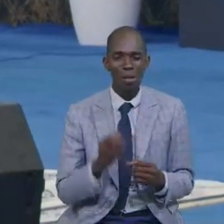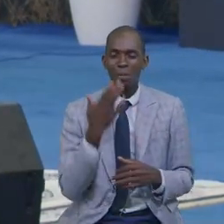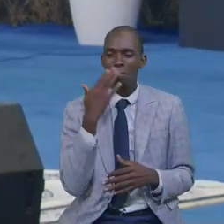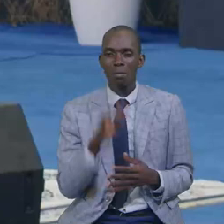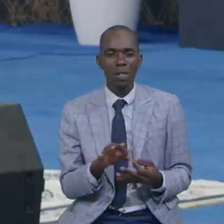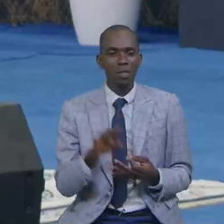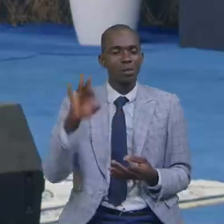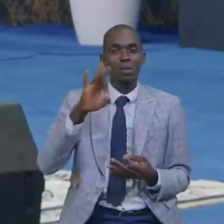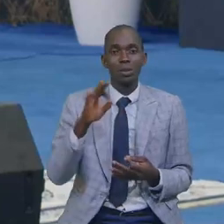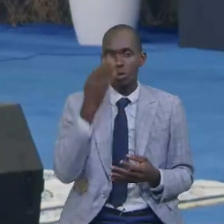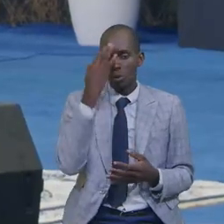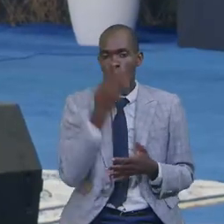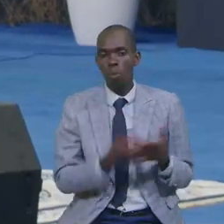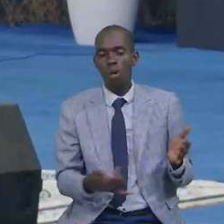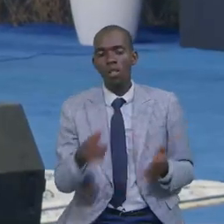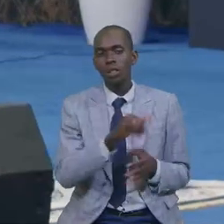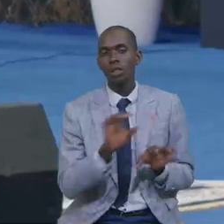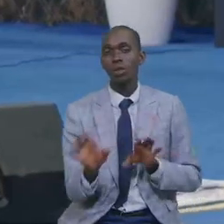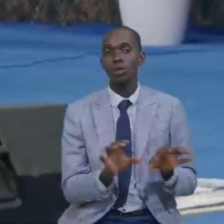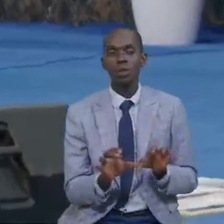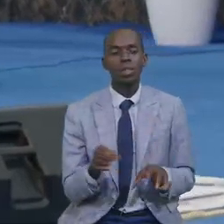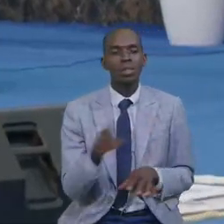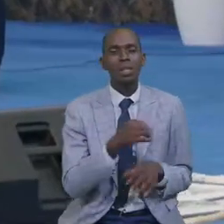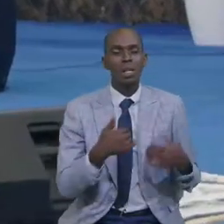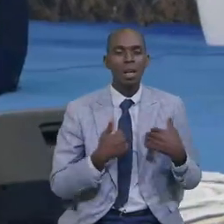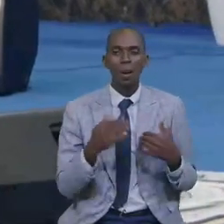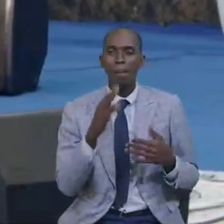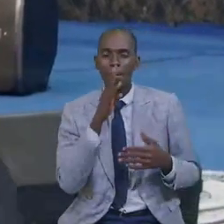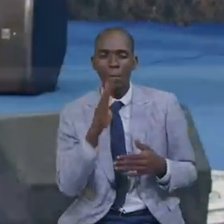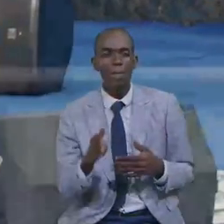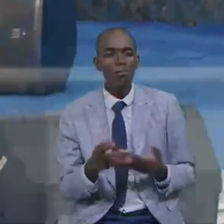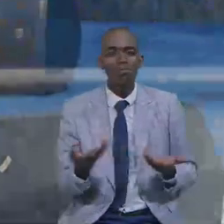ces mauvaises esprits vous savez ce que le font il